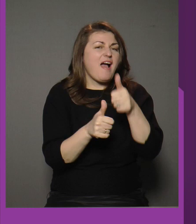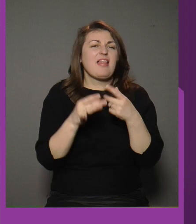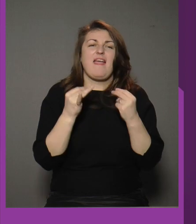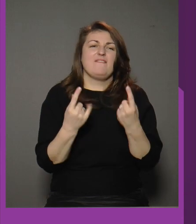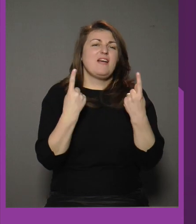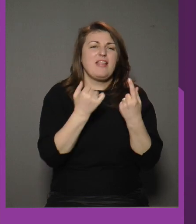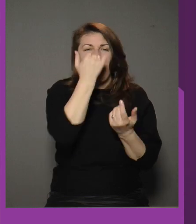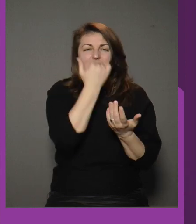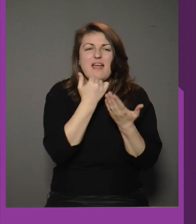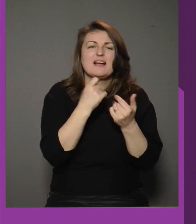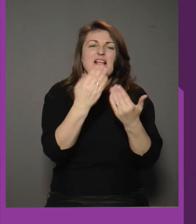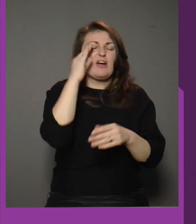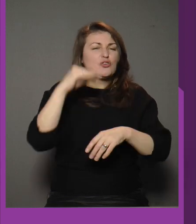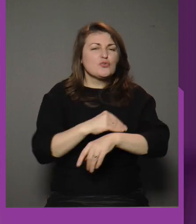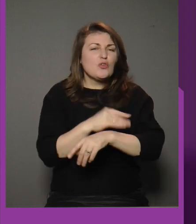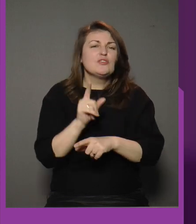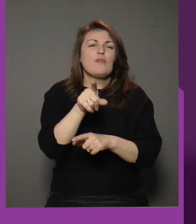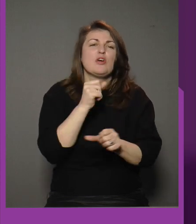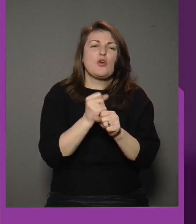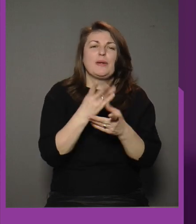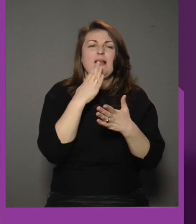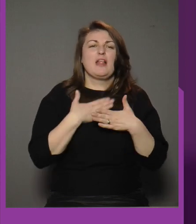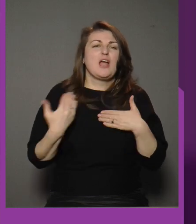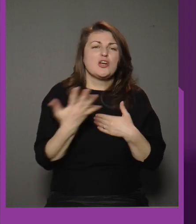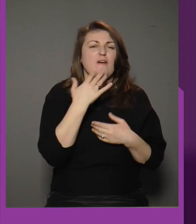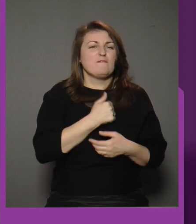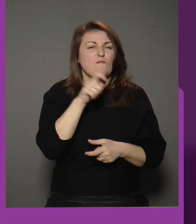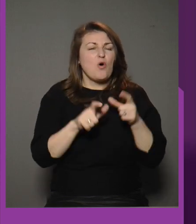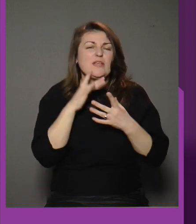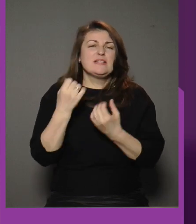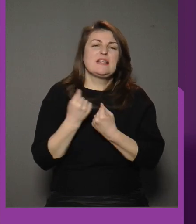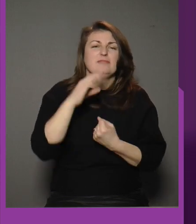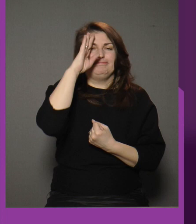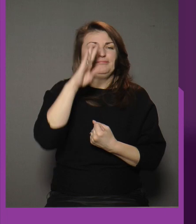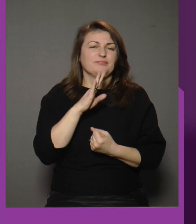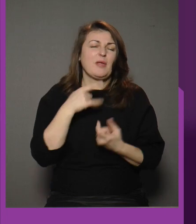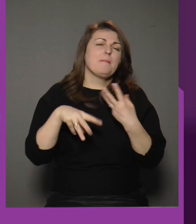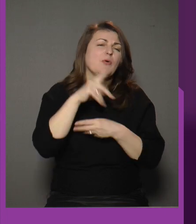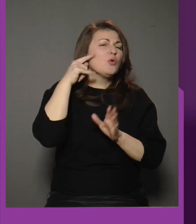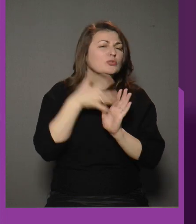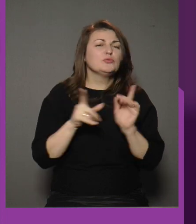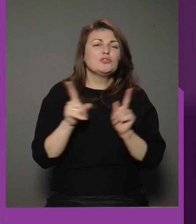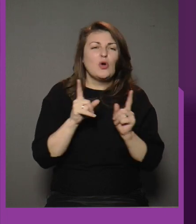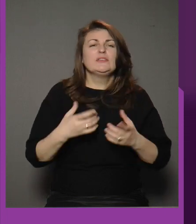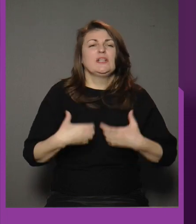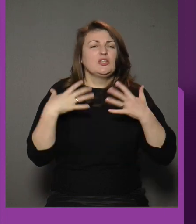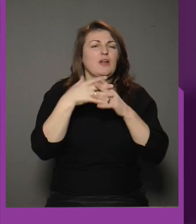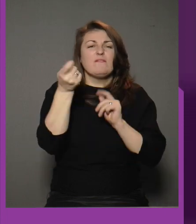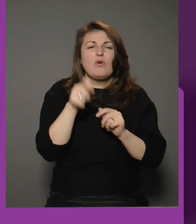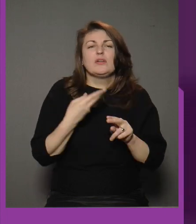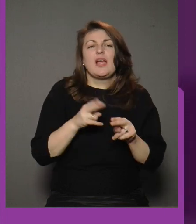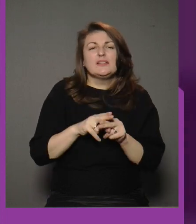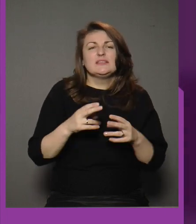і за вашого чоловіка, і за те, що ви робите для наших воїнів, захисників та захисниць України. Ми розуміємо, що страшна війна, і це